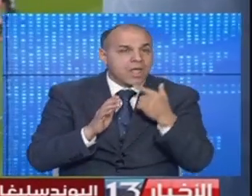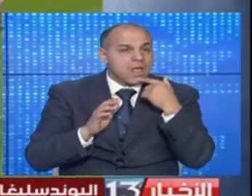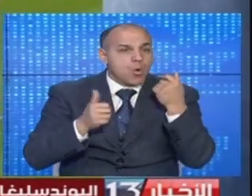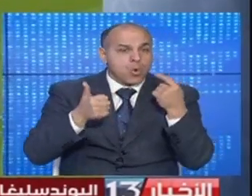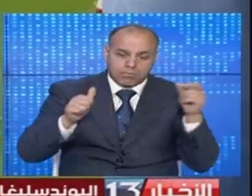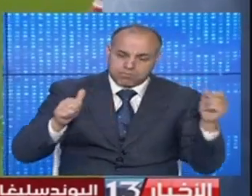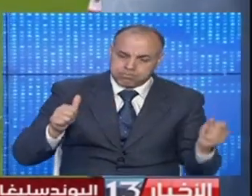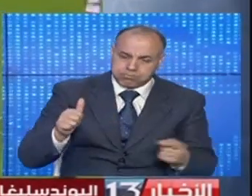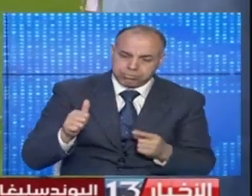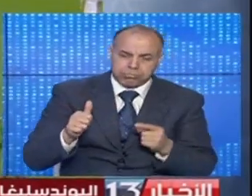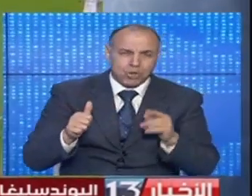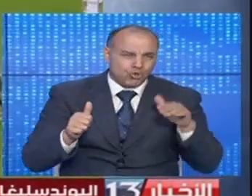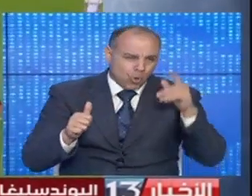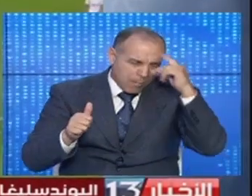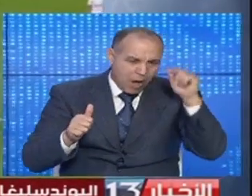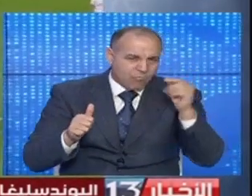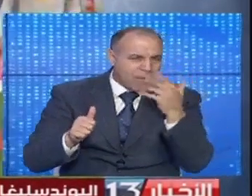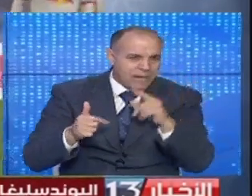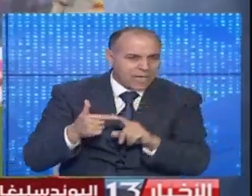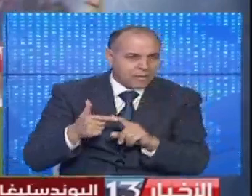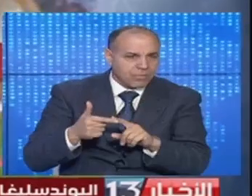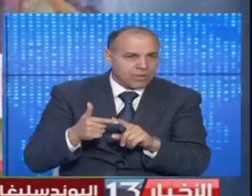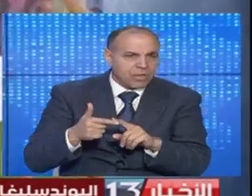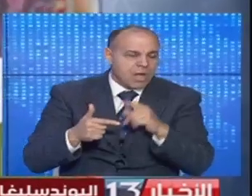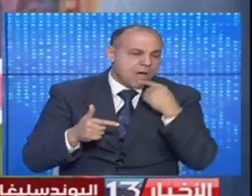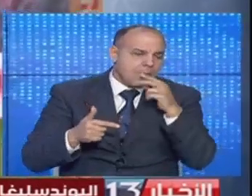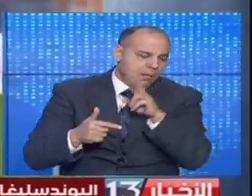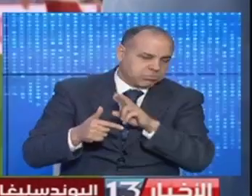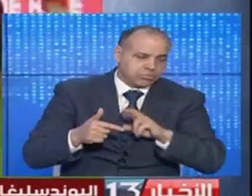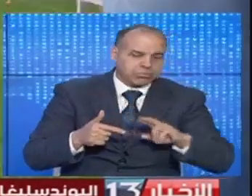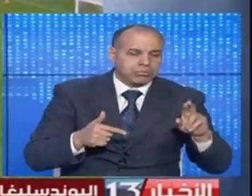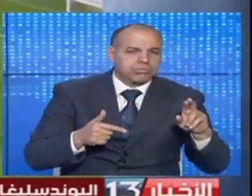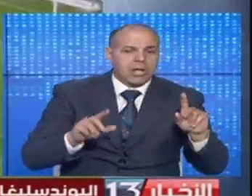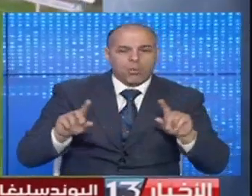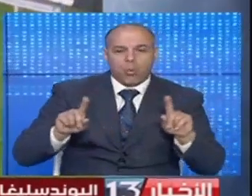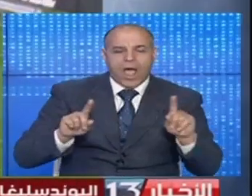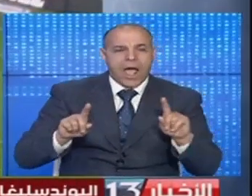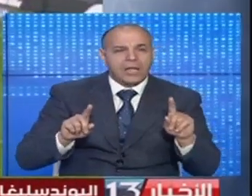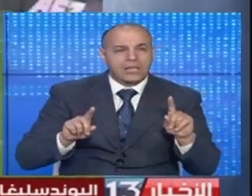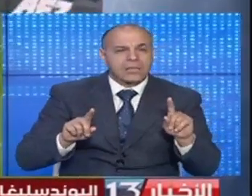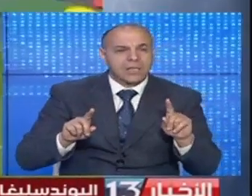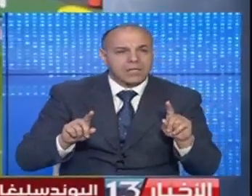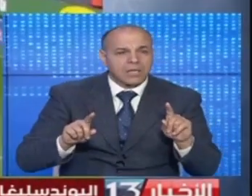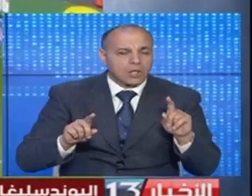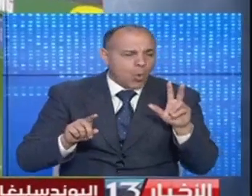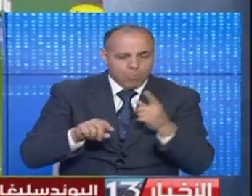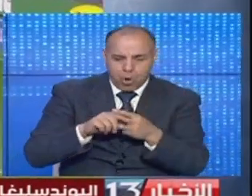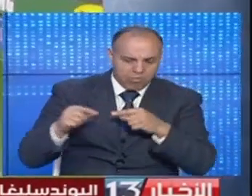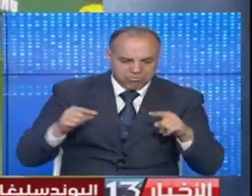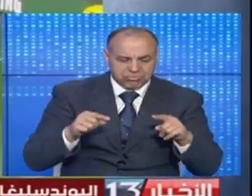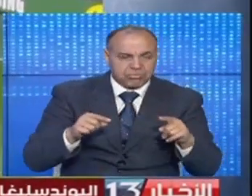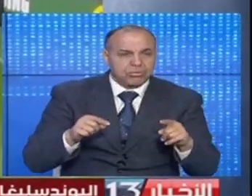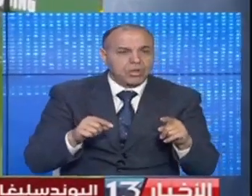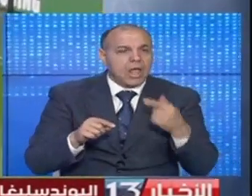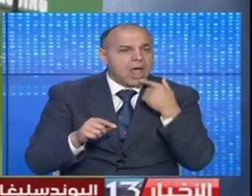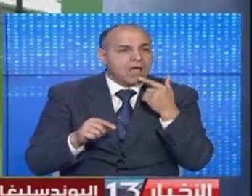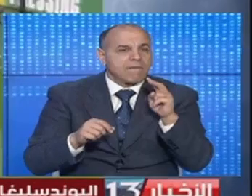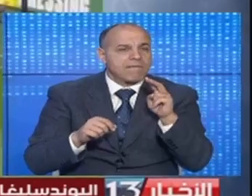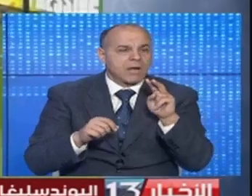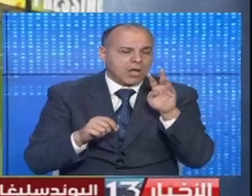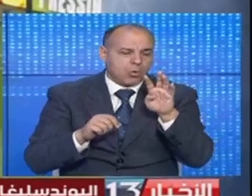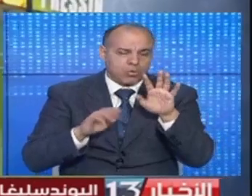عبر الجناح الجمايكي ليوم بيلي قبل ادرك التعادل اصحاب الارض بعد ثلاث الدقائق في تسع